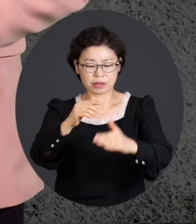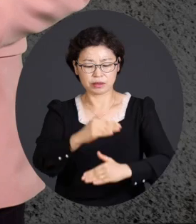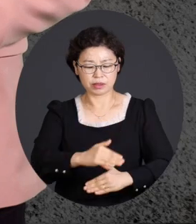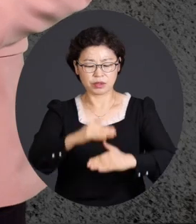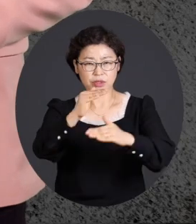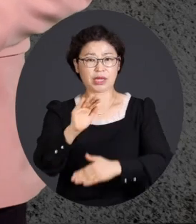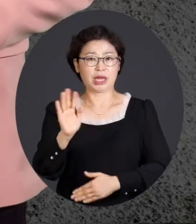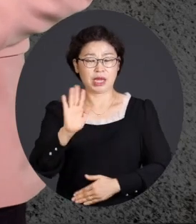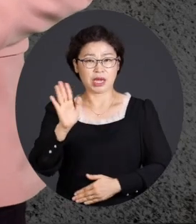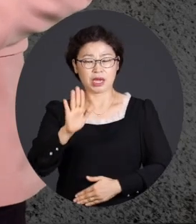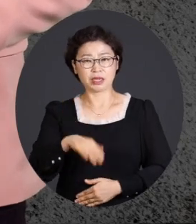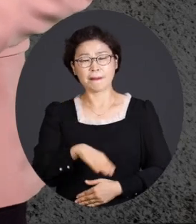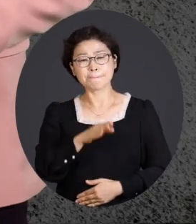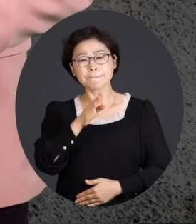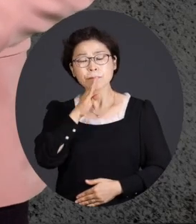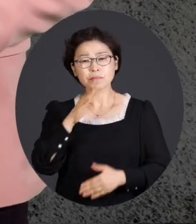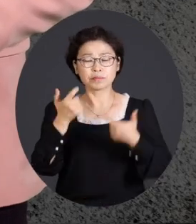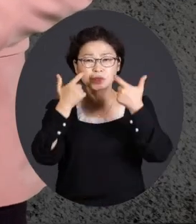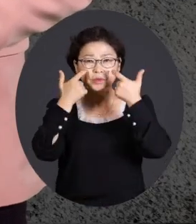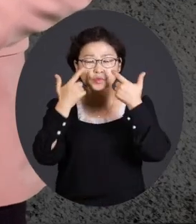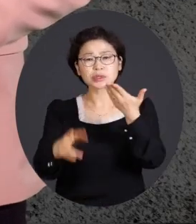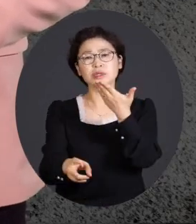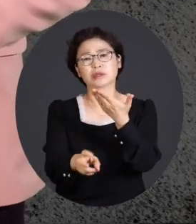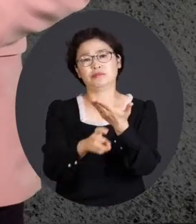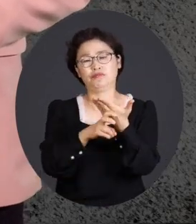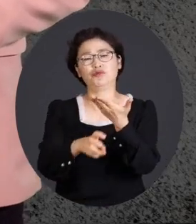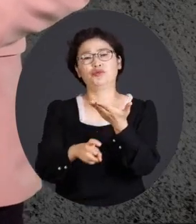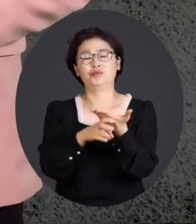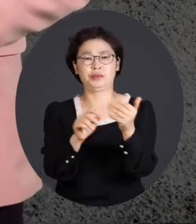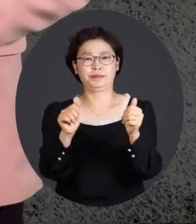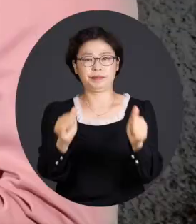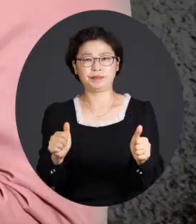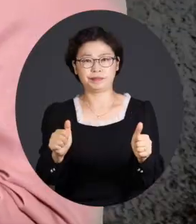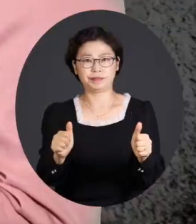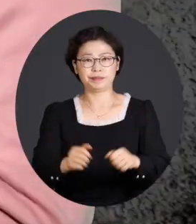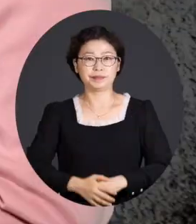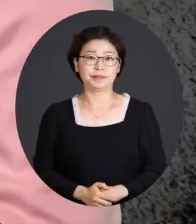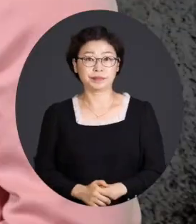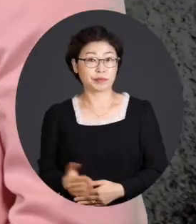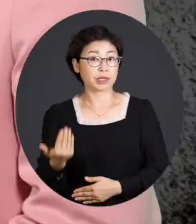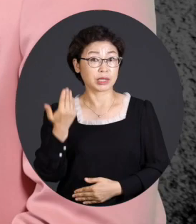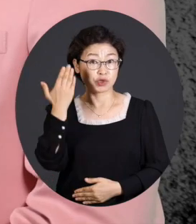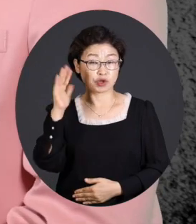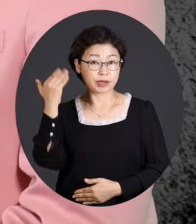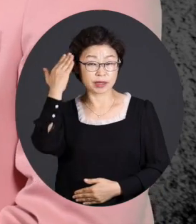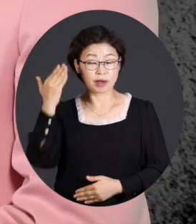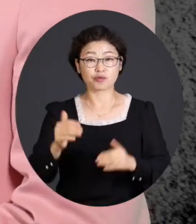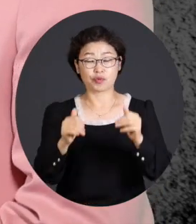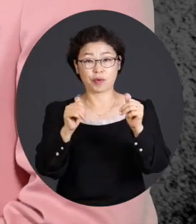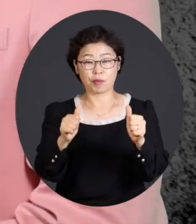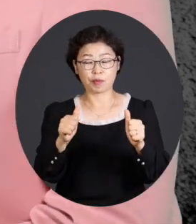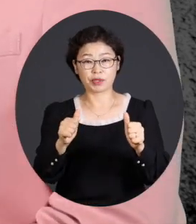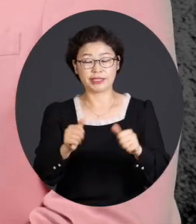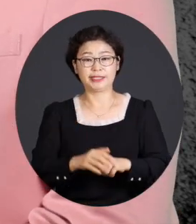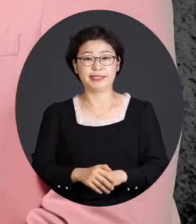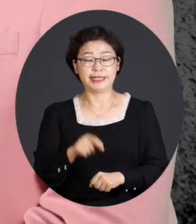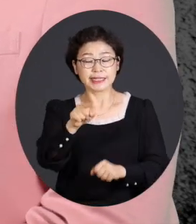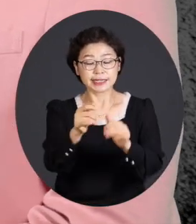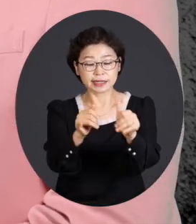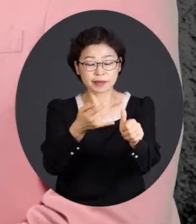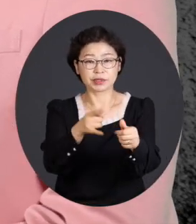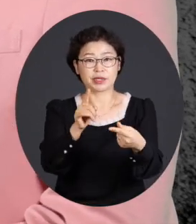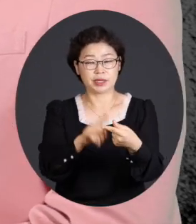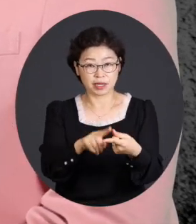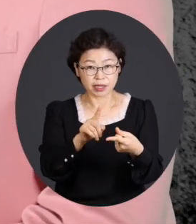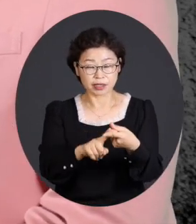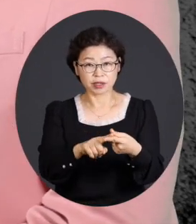거치지 않은 엄연한 불법적 재판이었습니다. 최근 들어 한국 법원은 처형된 이들에게